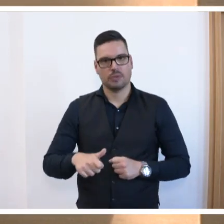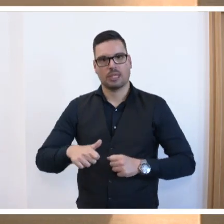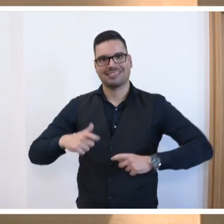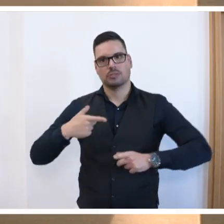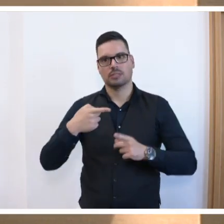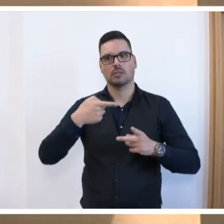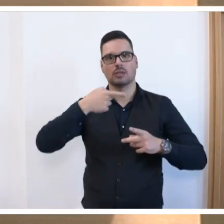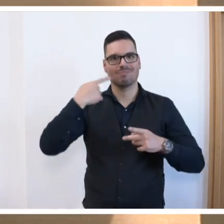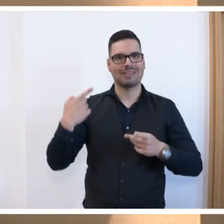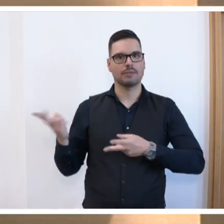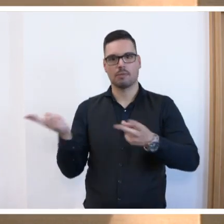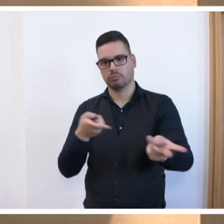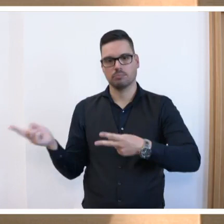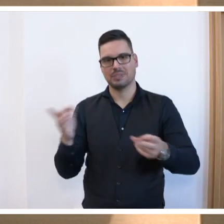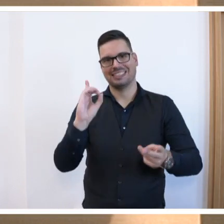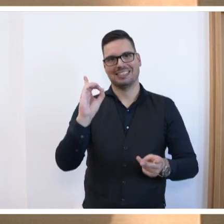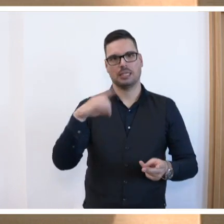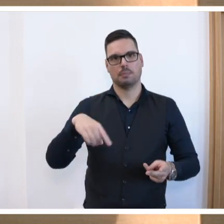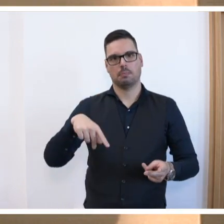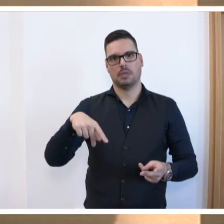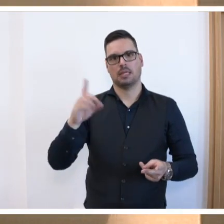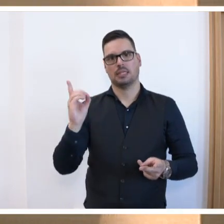neu, den DPD seinem Arbeitgeber,